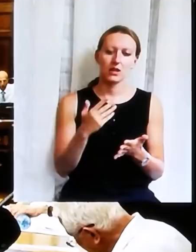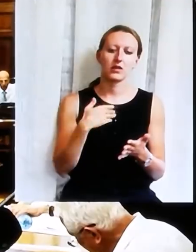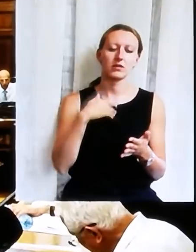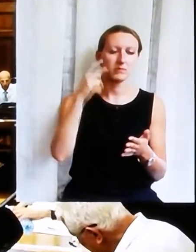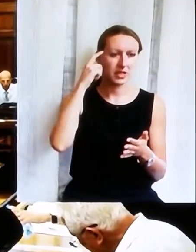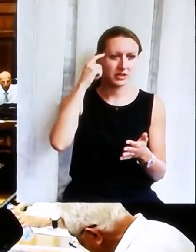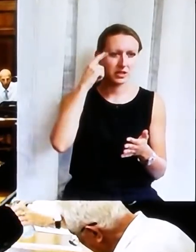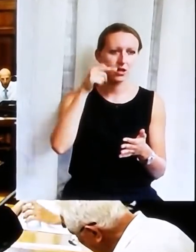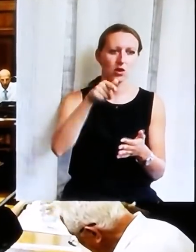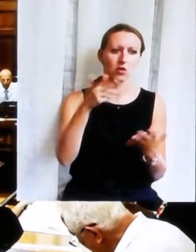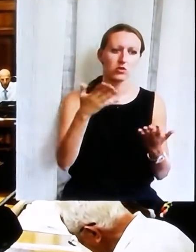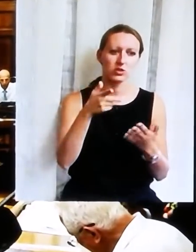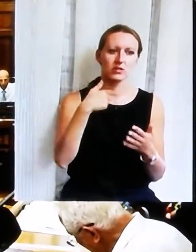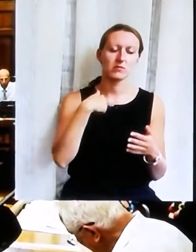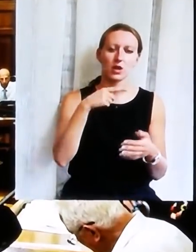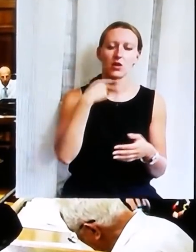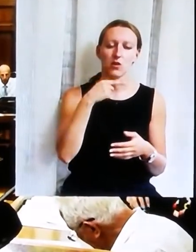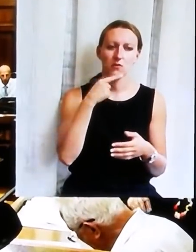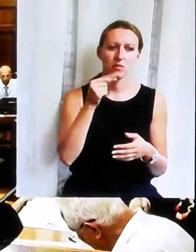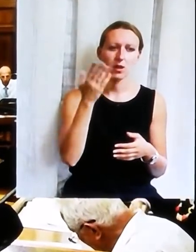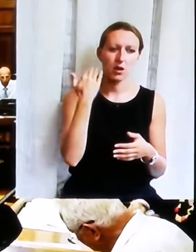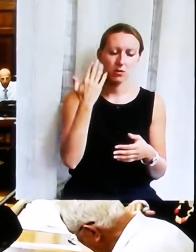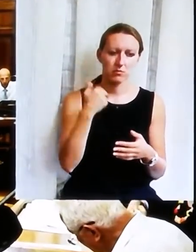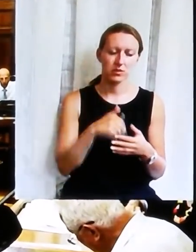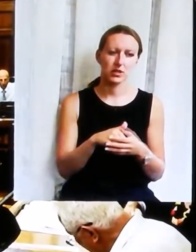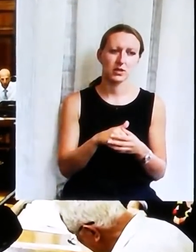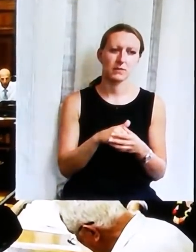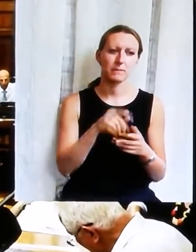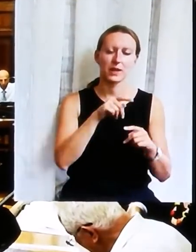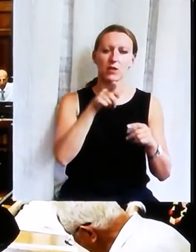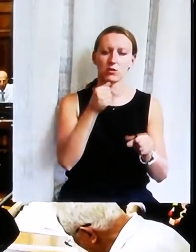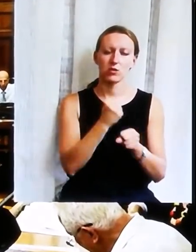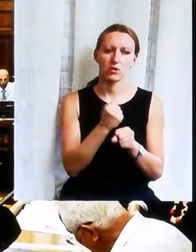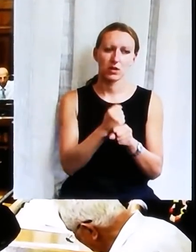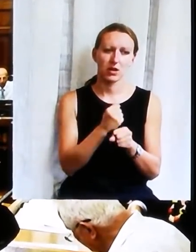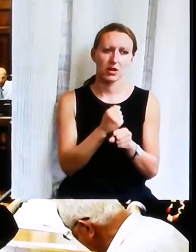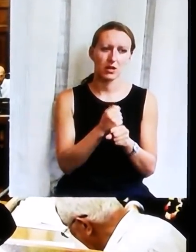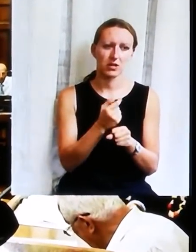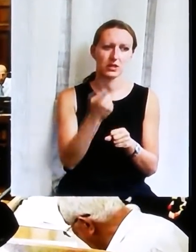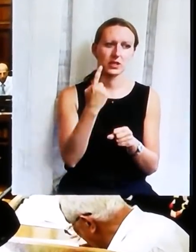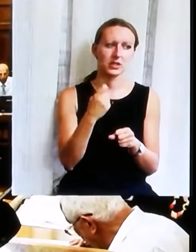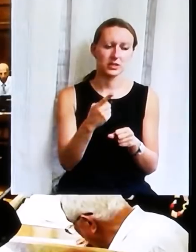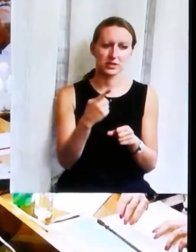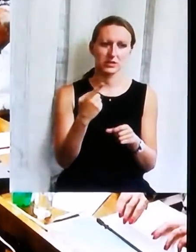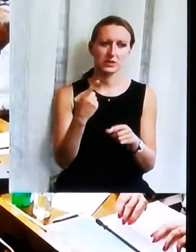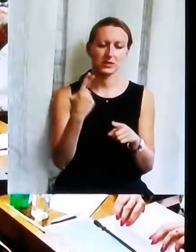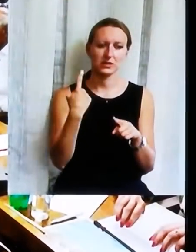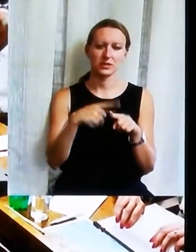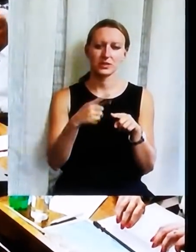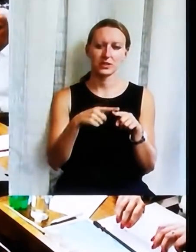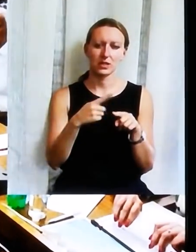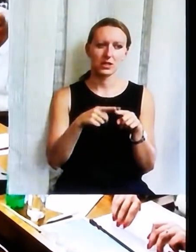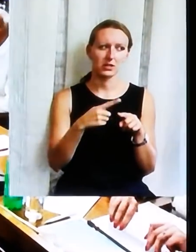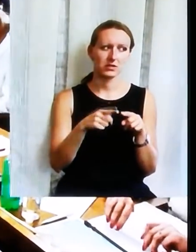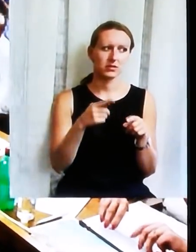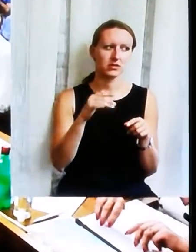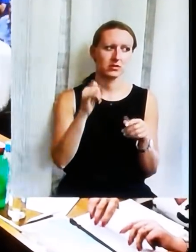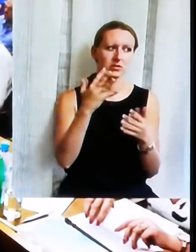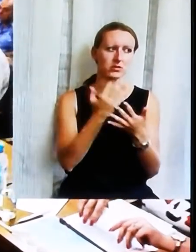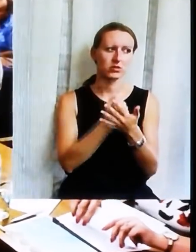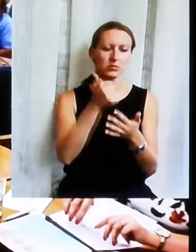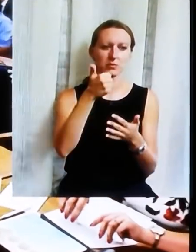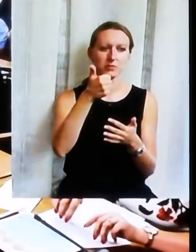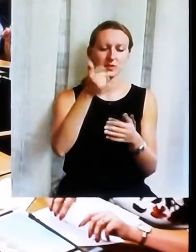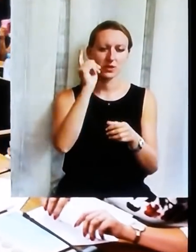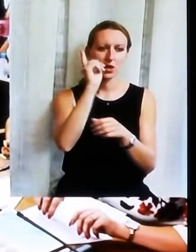na znanje ono o čemu sam ja govorio malo prije. Netko to radi iz nepažnje, neko namjerno. Dobili ste